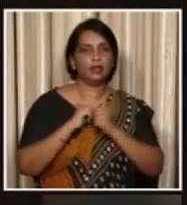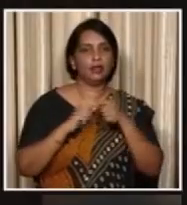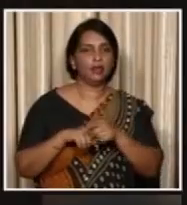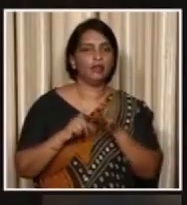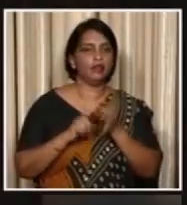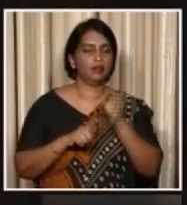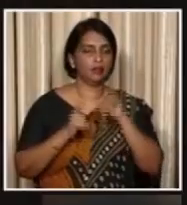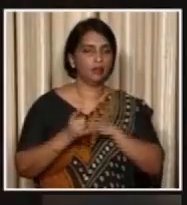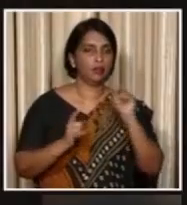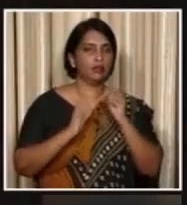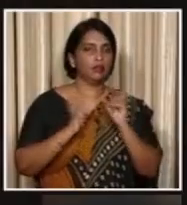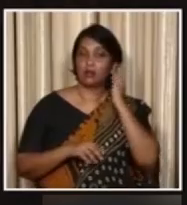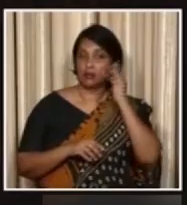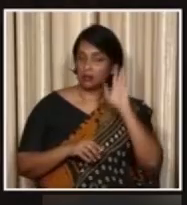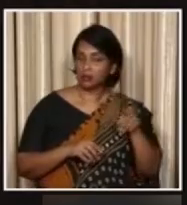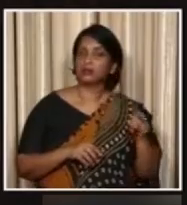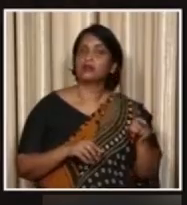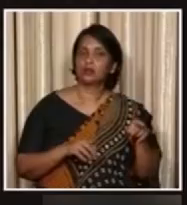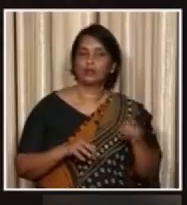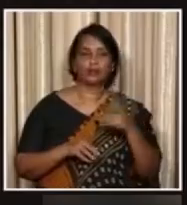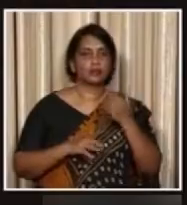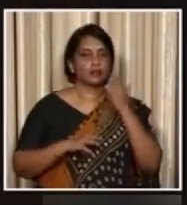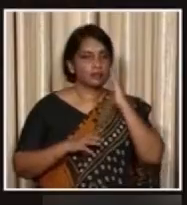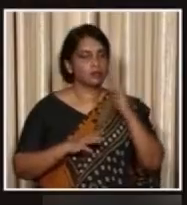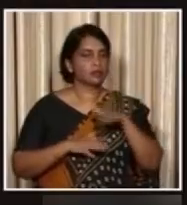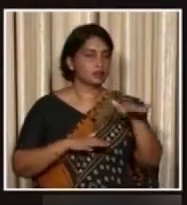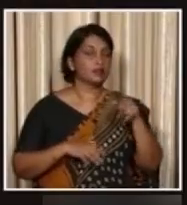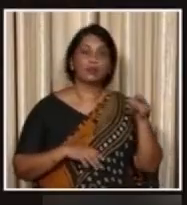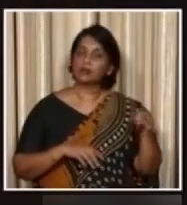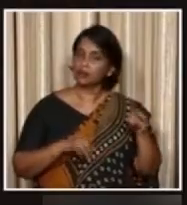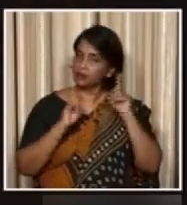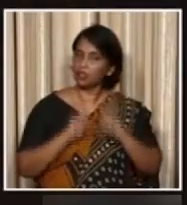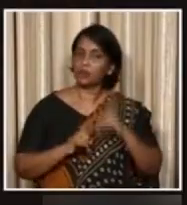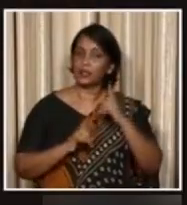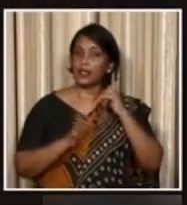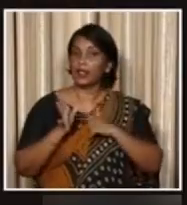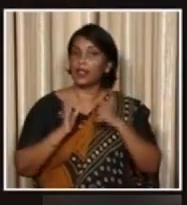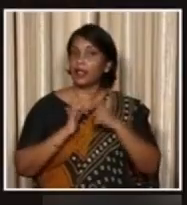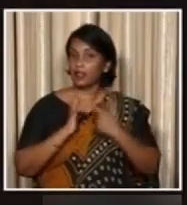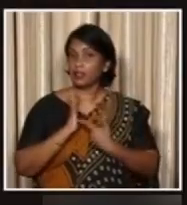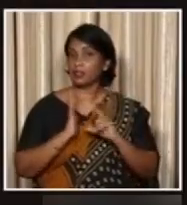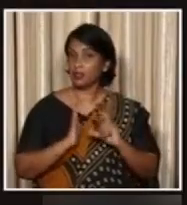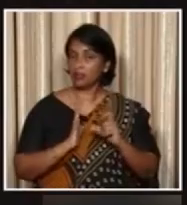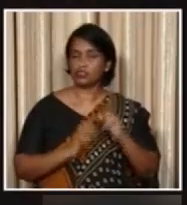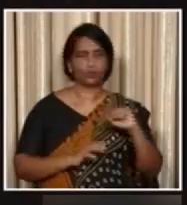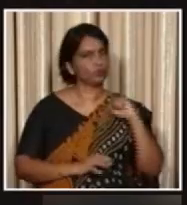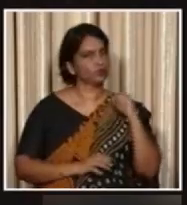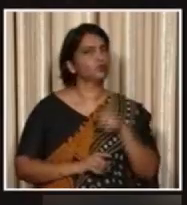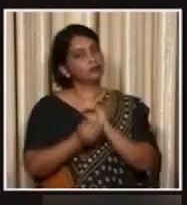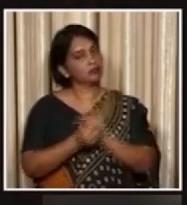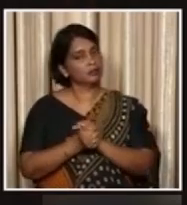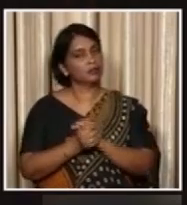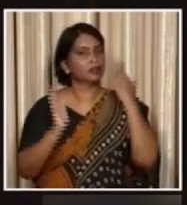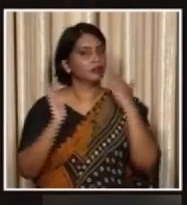ලේකම් කාර්යාලයේ කමිටුවක් පත් කළා දිනවා. සාමාන්‍ය සමාජයට මේ කෘතිම බුද්ධියේ තාක්ෂණයේ බලවත් විදියට බලපාලා